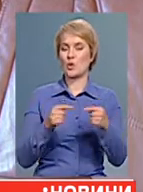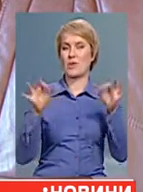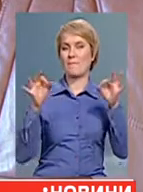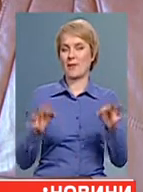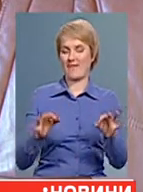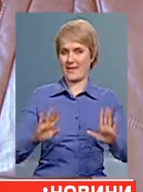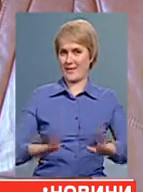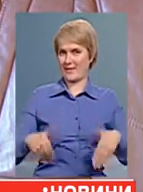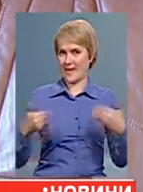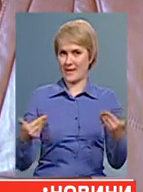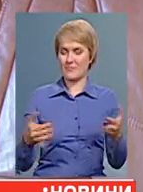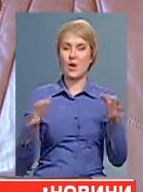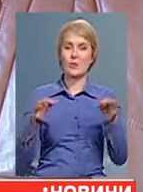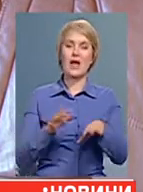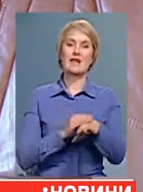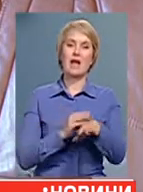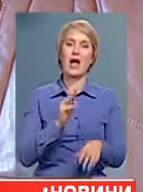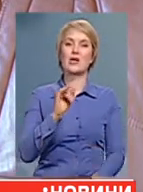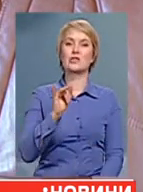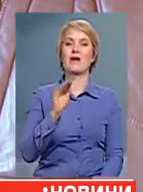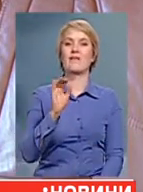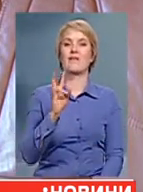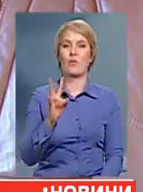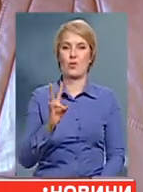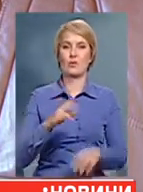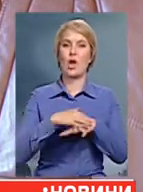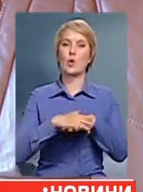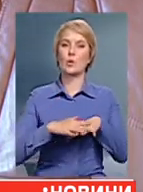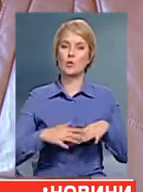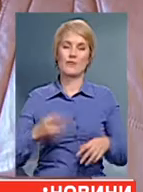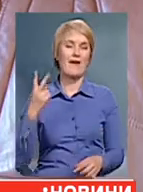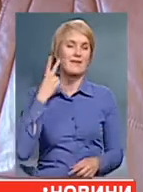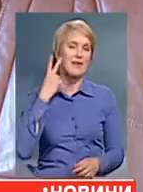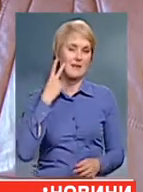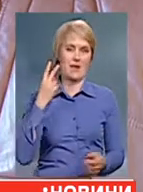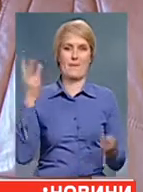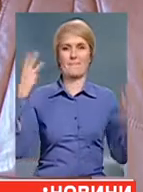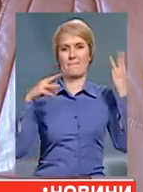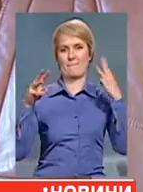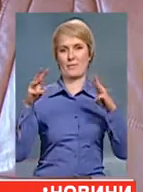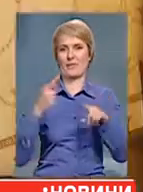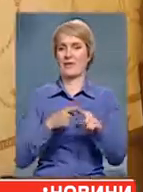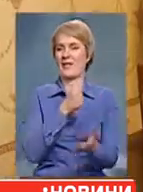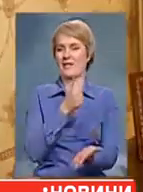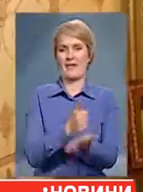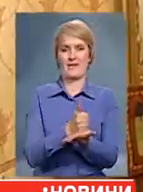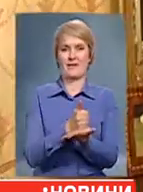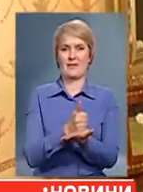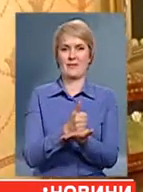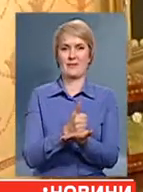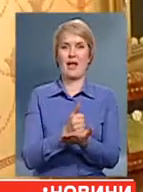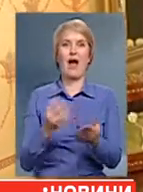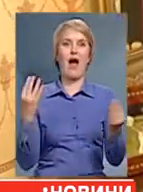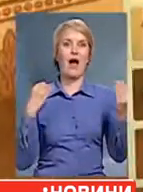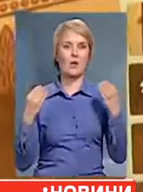варіант. І, звісно ж, ткань, шифон, кружево – це все завжди в моді, тому… Вот это самое главное. Від масивних